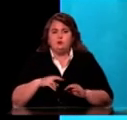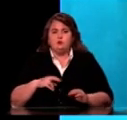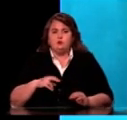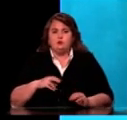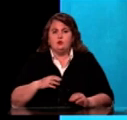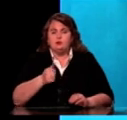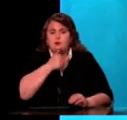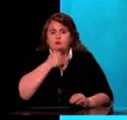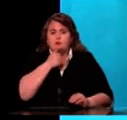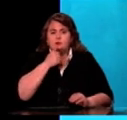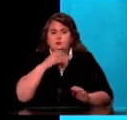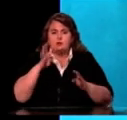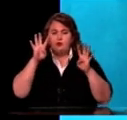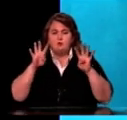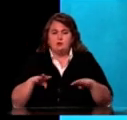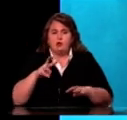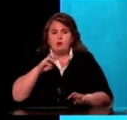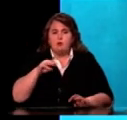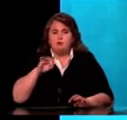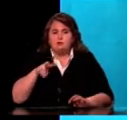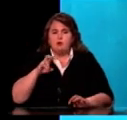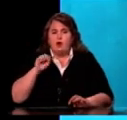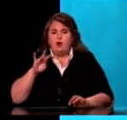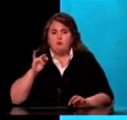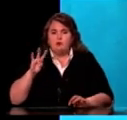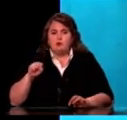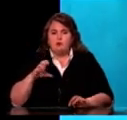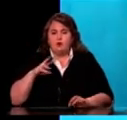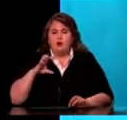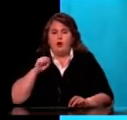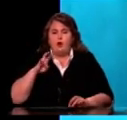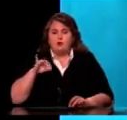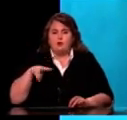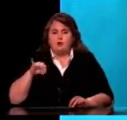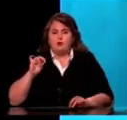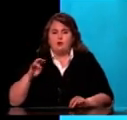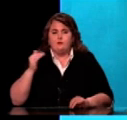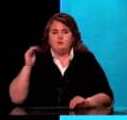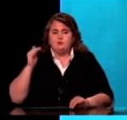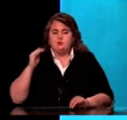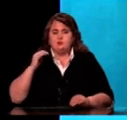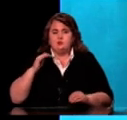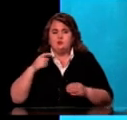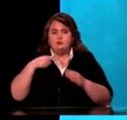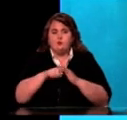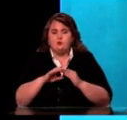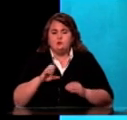сравнительная таблица метиламина и анилина. Итак, физические свойства.